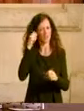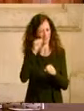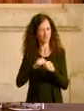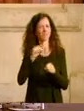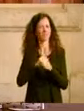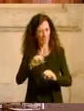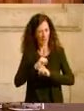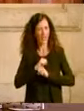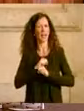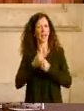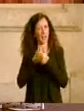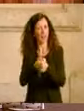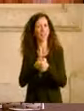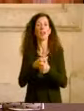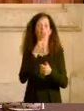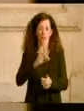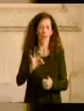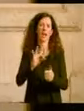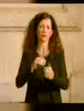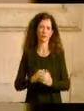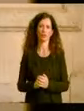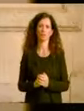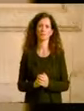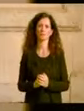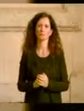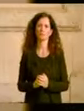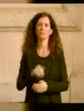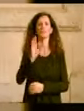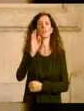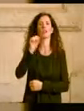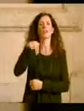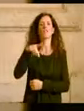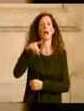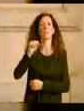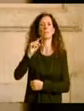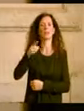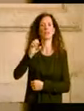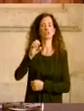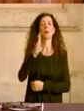riuscirci. Fan page, Marco Billeci, prego.